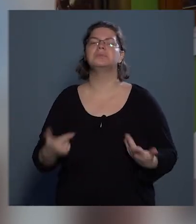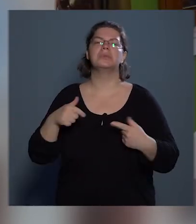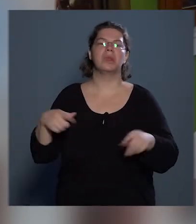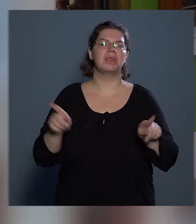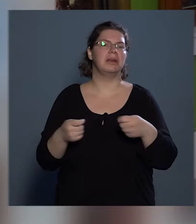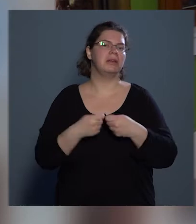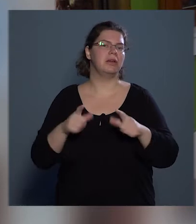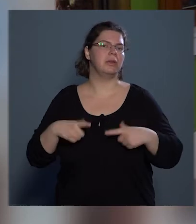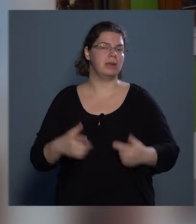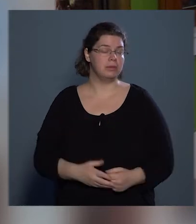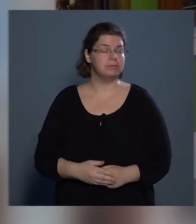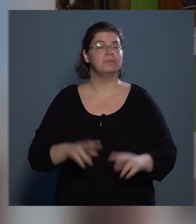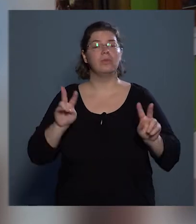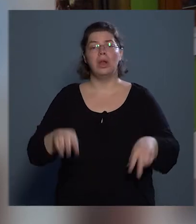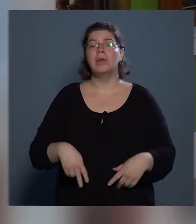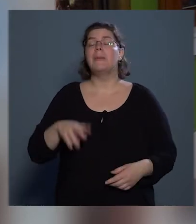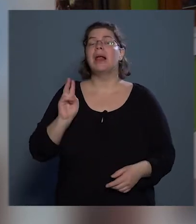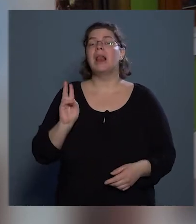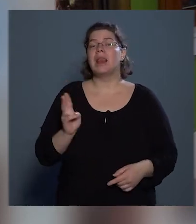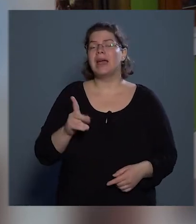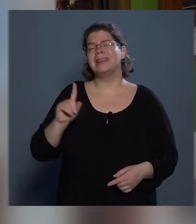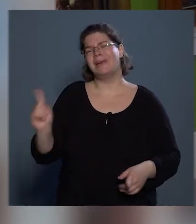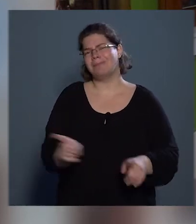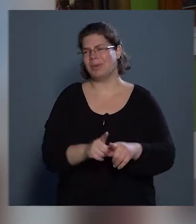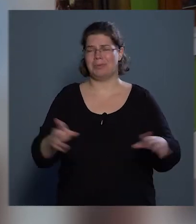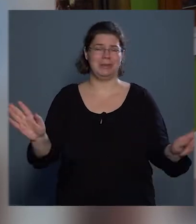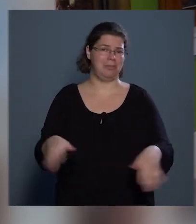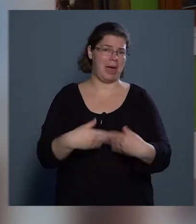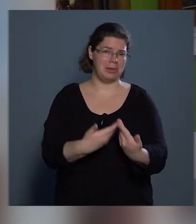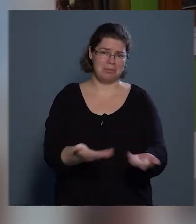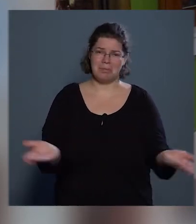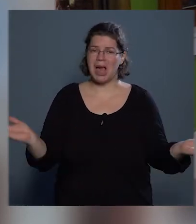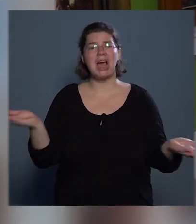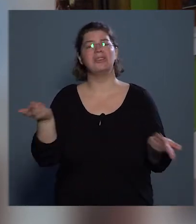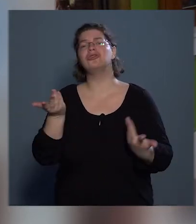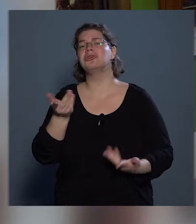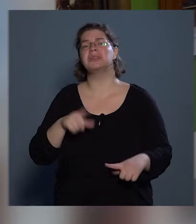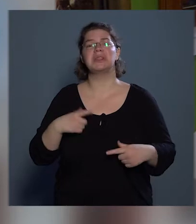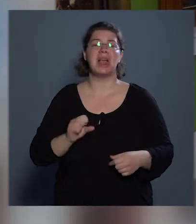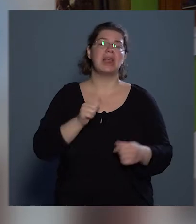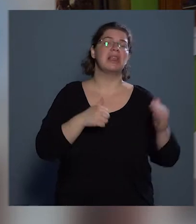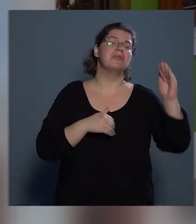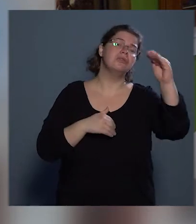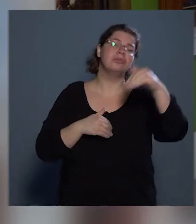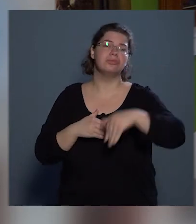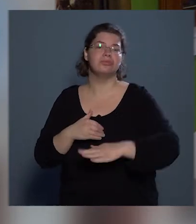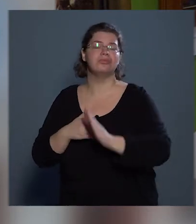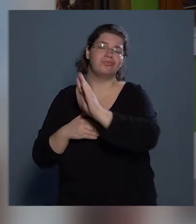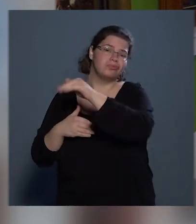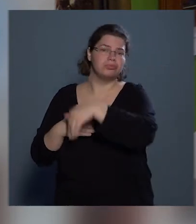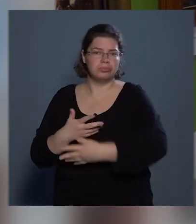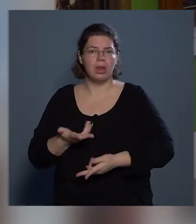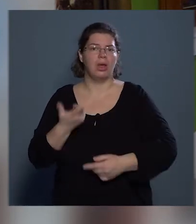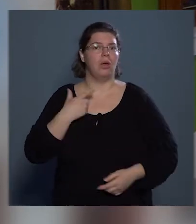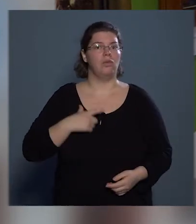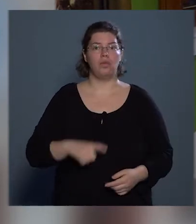Tulajdonképpen lehet, de ez ugyanolyan, mint bármi más az életben, hogy egyszer fönn, egyszer lent. Tehát voltak